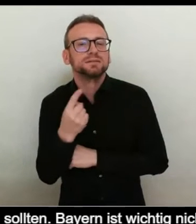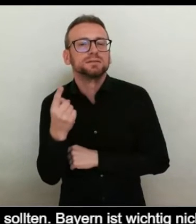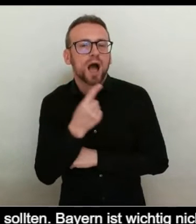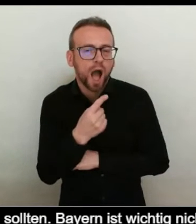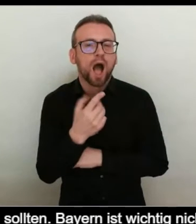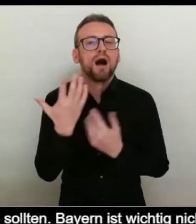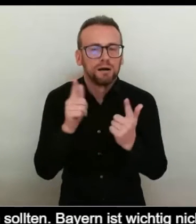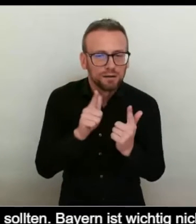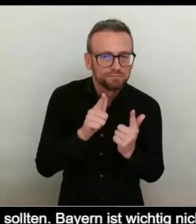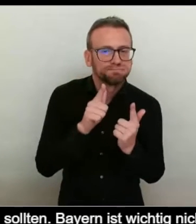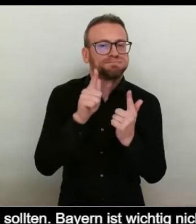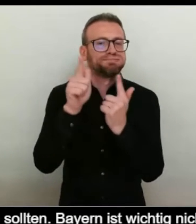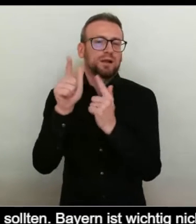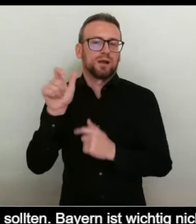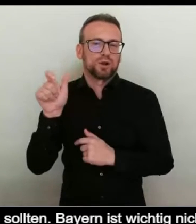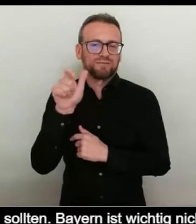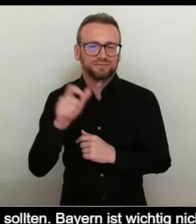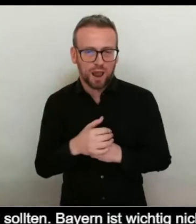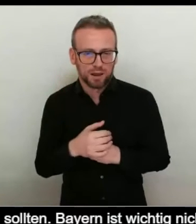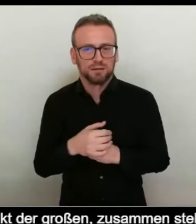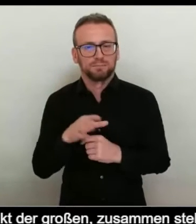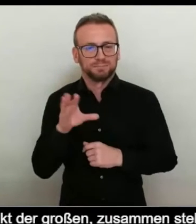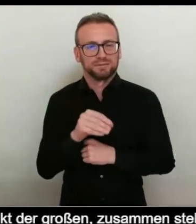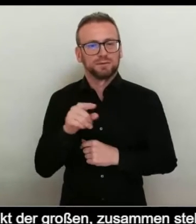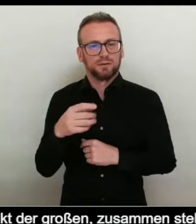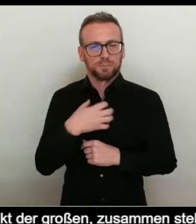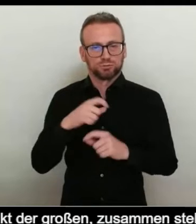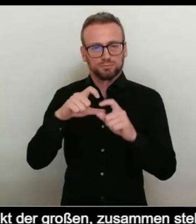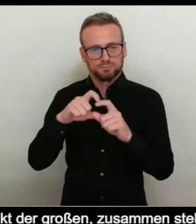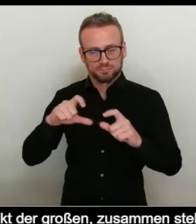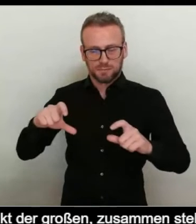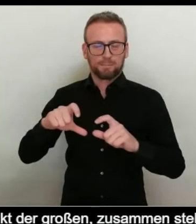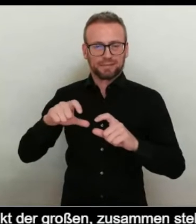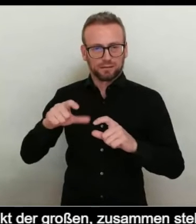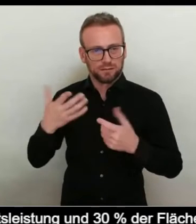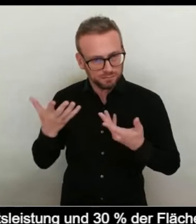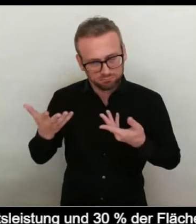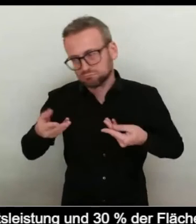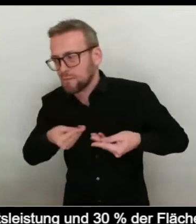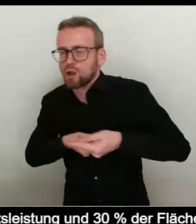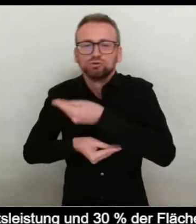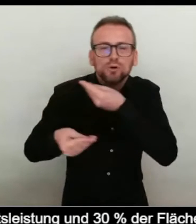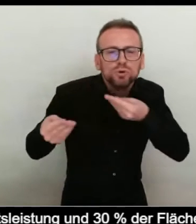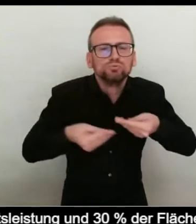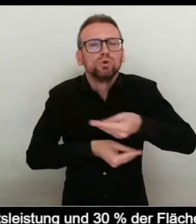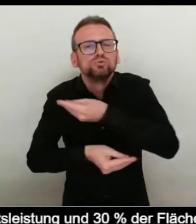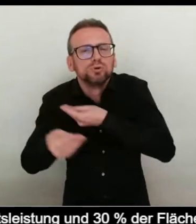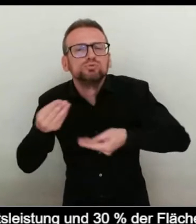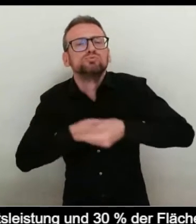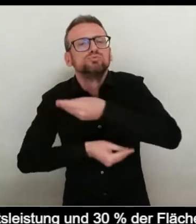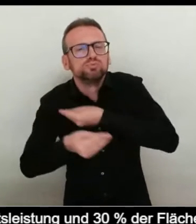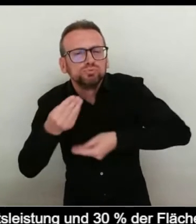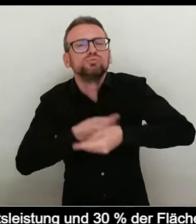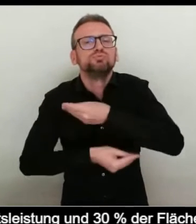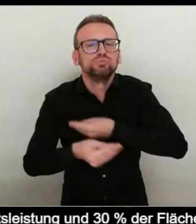um die Zukunft unseres Landes, insbesondere Arbeitsplätze, die sich durch das Thema Energie ergeben. Darüber haben wir auch heute besonders gesprochen. Im Grunde genommen